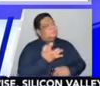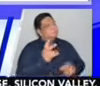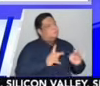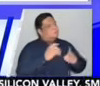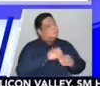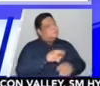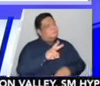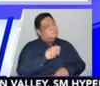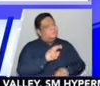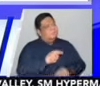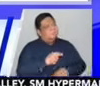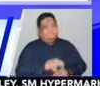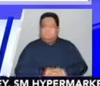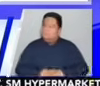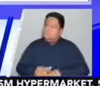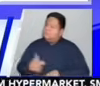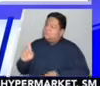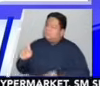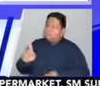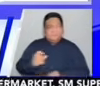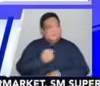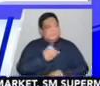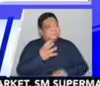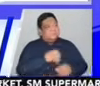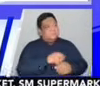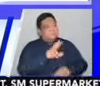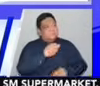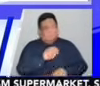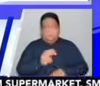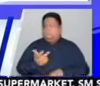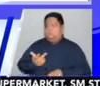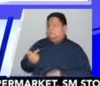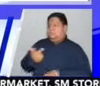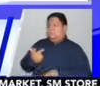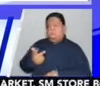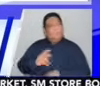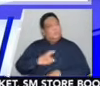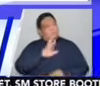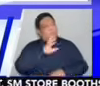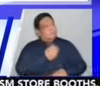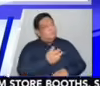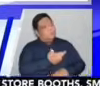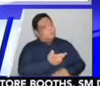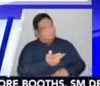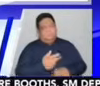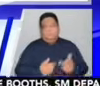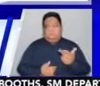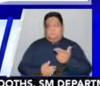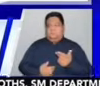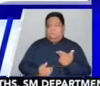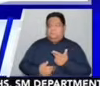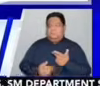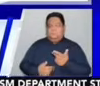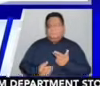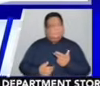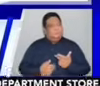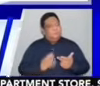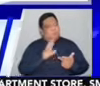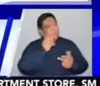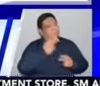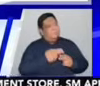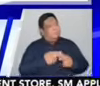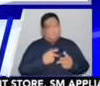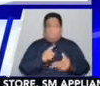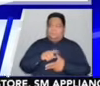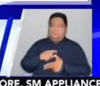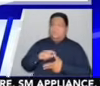Ilan daw kayo sa van tatlo po tatlo Sino sino kaming tatlo Sino sinong tatlo si Alice tsaka si w diretso